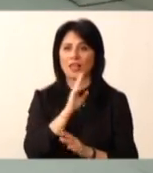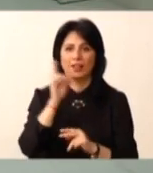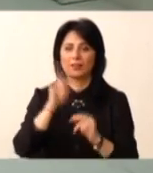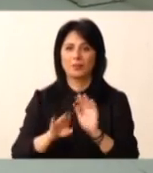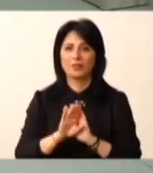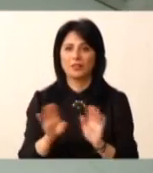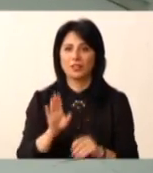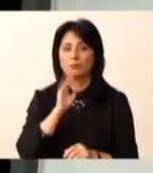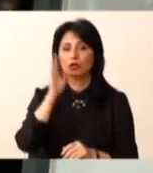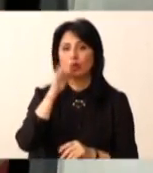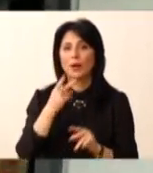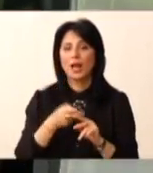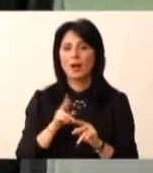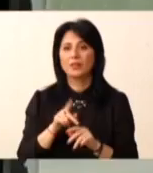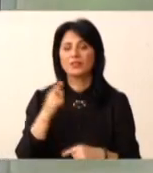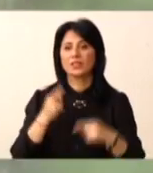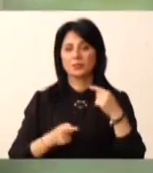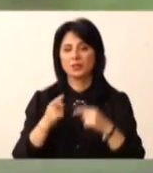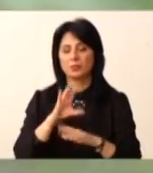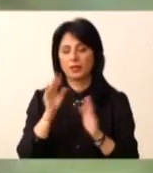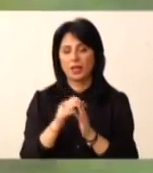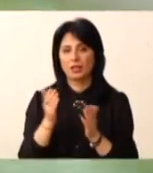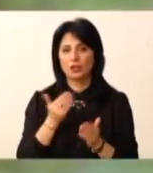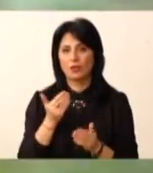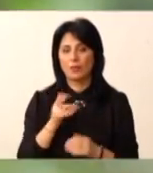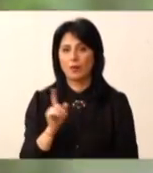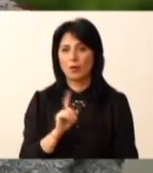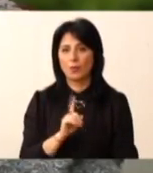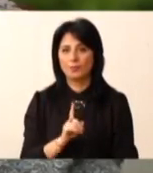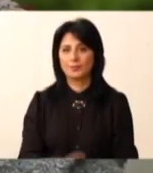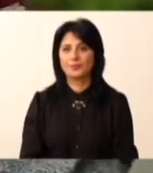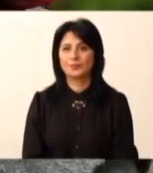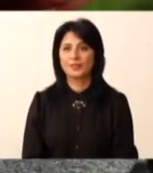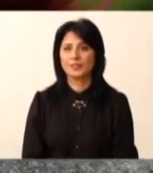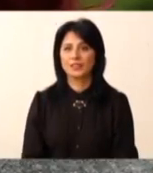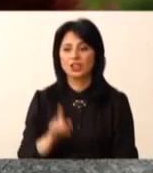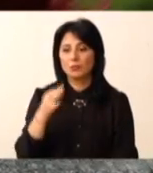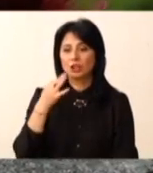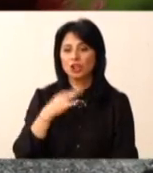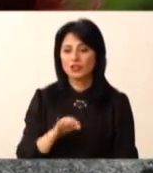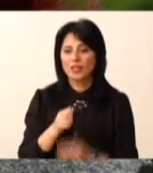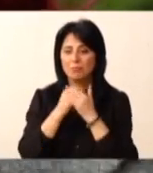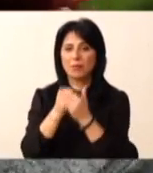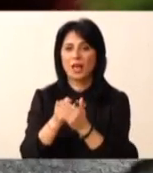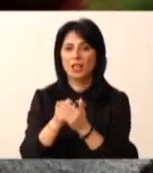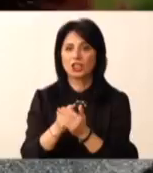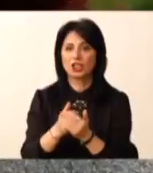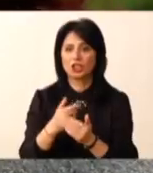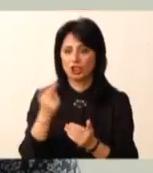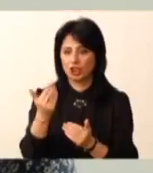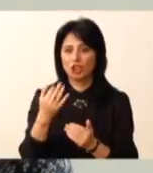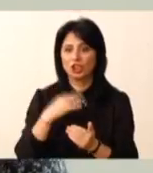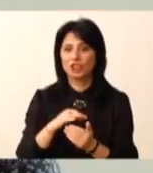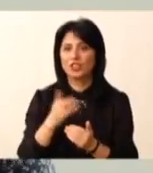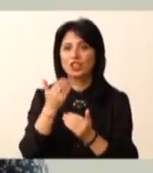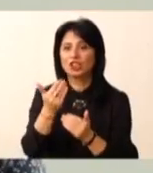დამთავრდა. მშობელი ამისთვისაც იბრძვი მთელი ცხოვრება, რომ შემაშვი მას იმდენს მიაღწიოს, რომ შენ შვილი